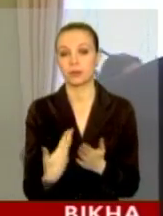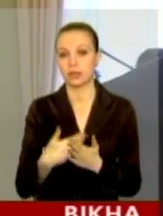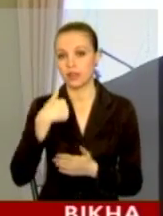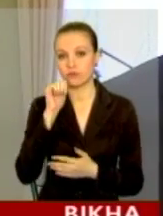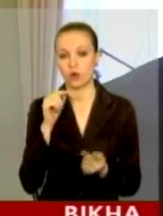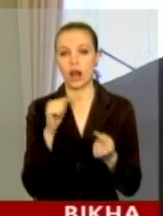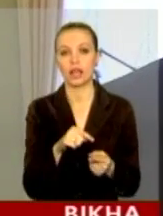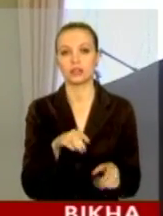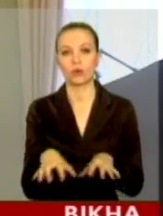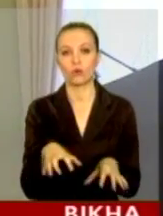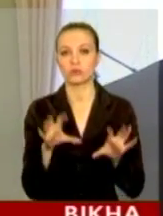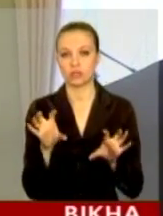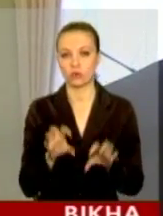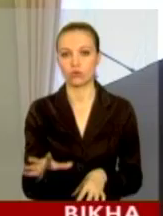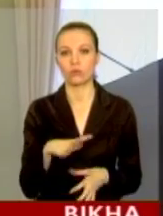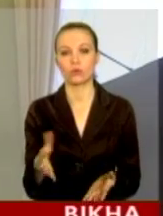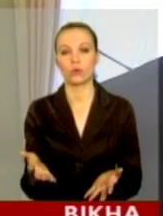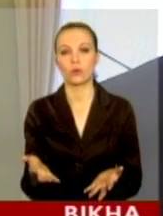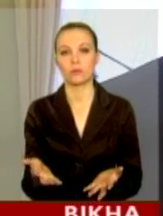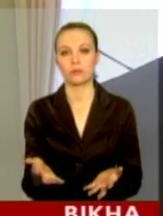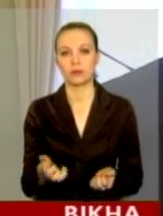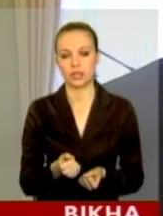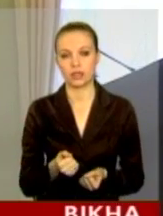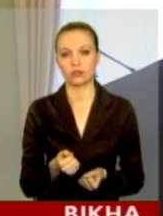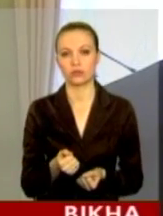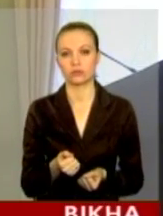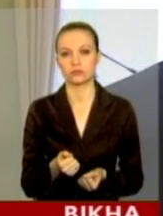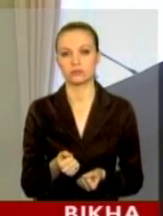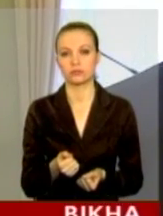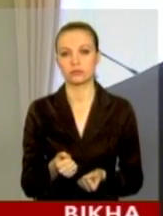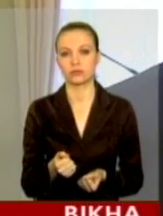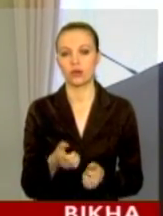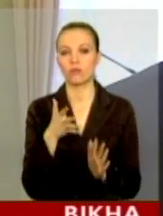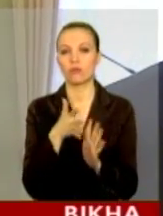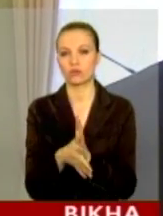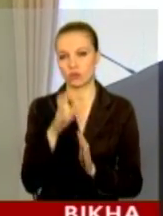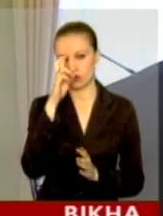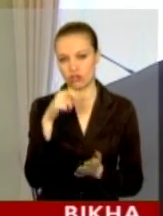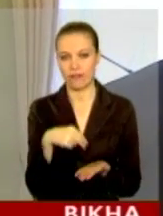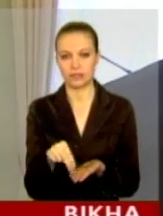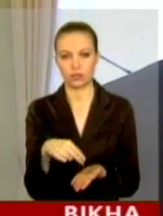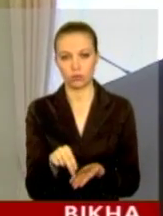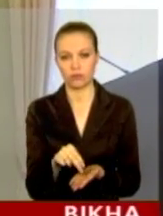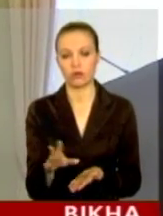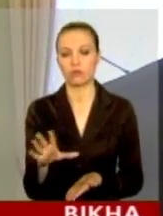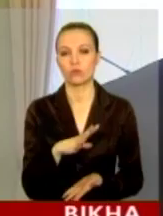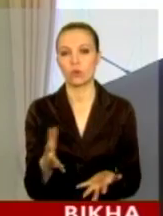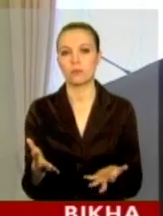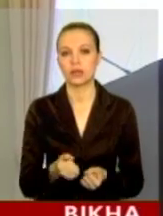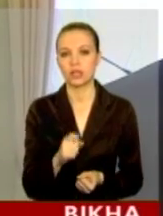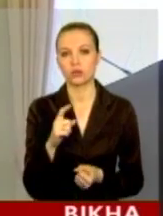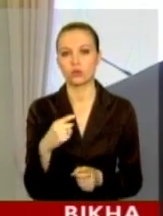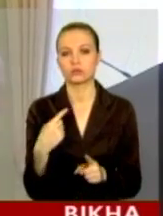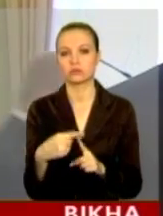антикорупційний закон було прийнято про ну про прозорість державних закупівель було прийнято з